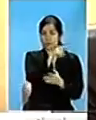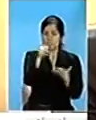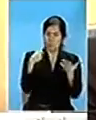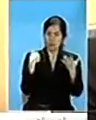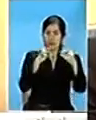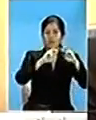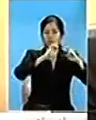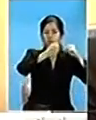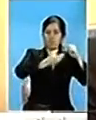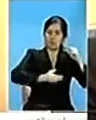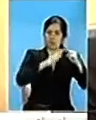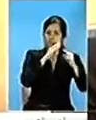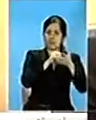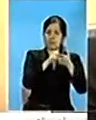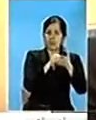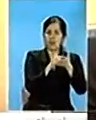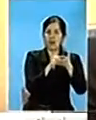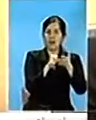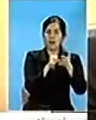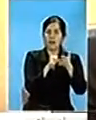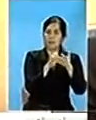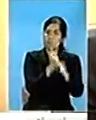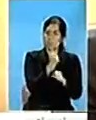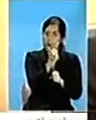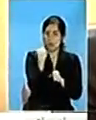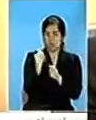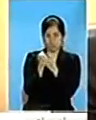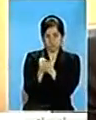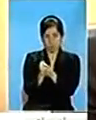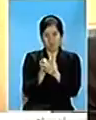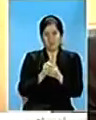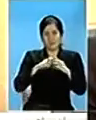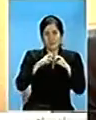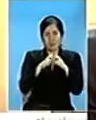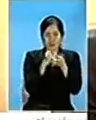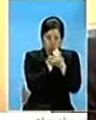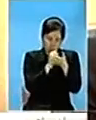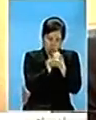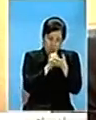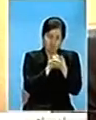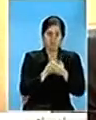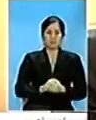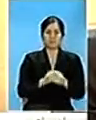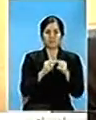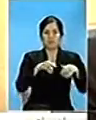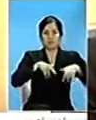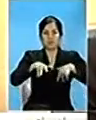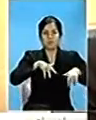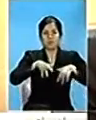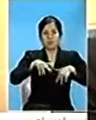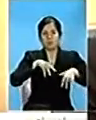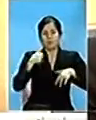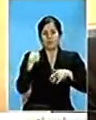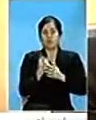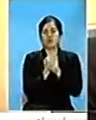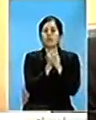าเขาแก้ไขได้เขาควรจะร่วมกันแก้ไขอย่างเรื่องยาเสพติดดิฉันเชื่อว่าถ้าผู้คนในชุมชนต่างจะต่างร่วมใจกัน